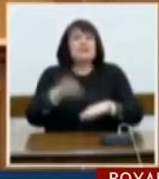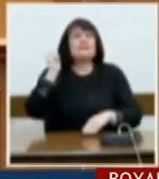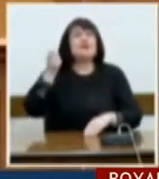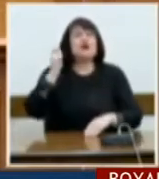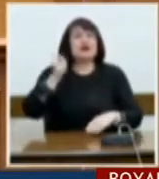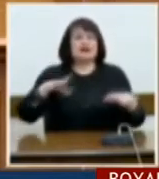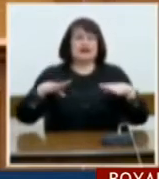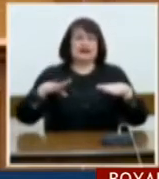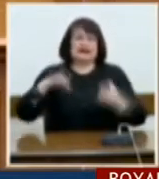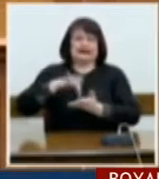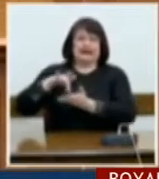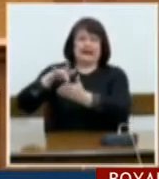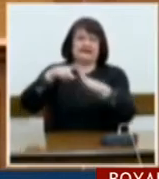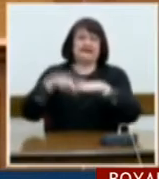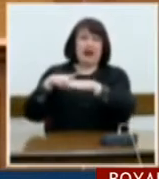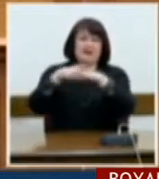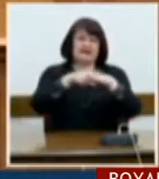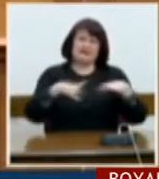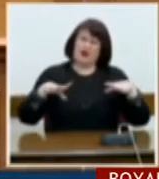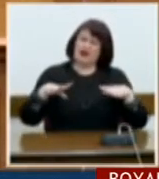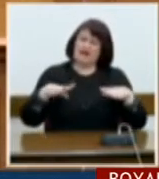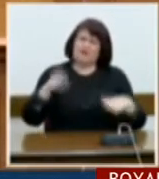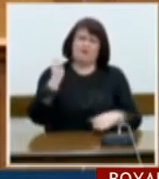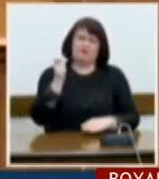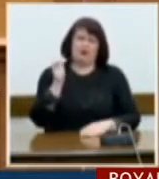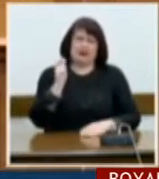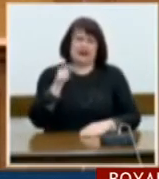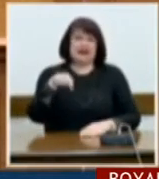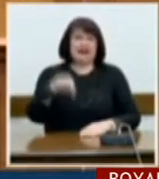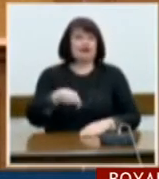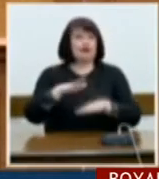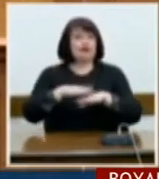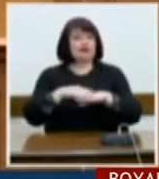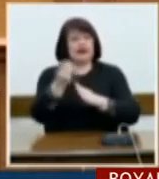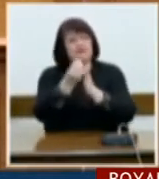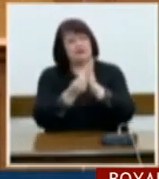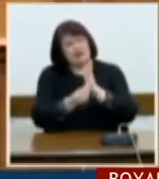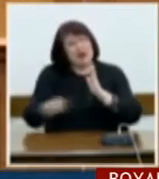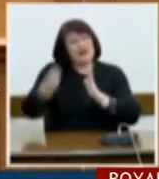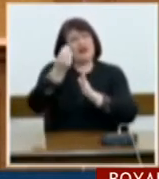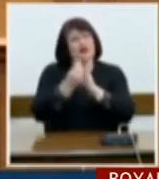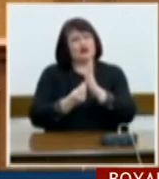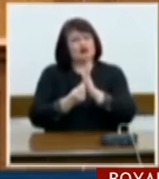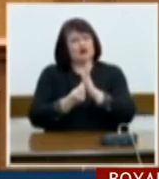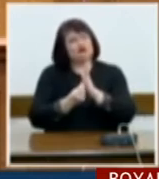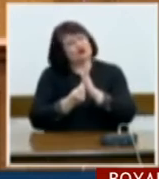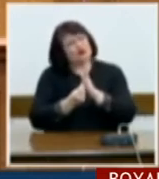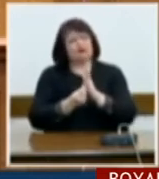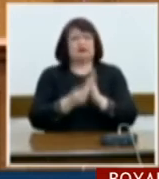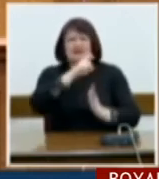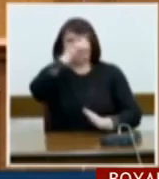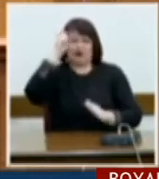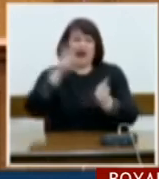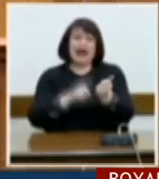τράπεζες. Άρα ενδεχομένως αυτός ο πληθωρισμός να έχει πιο μόνιμα, πιο δομικά χαρακτηριστικά. Είναι σαφές